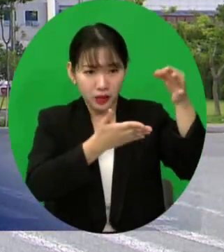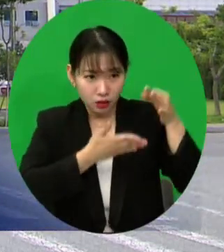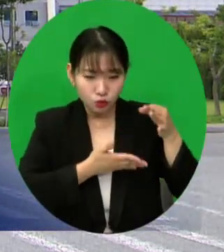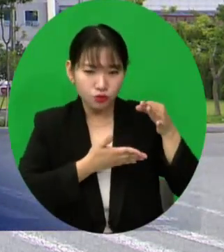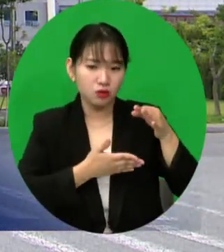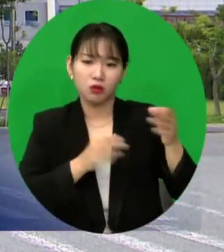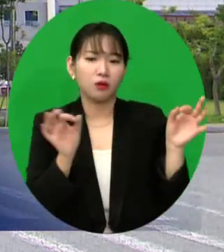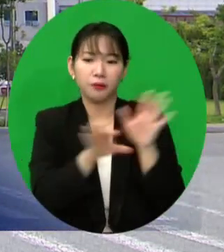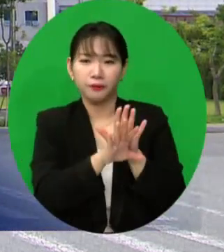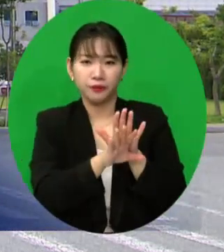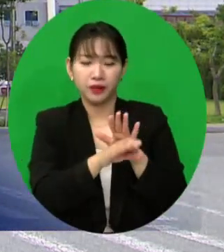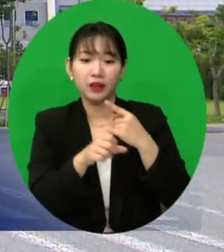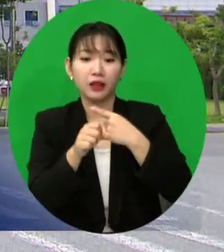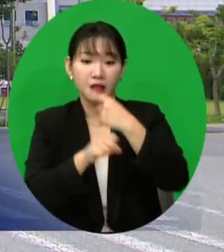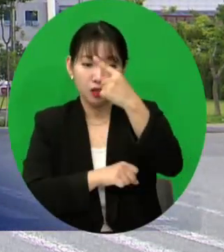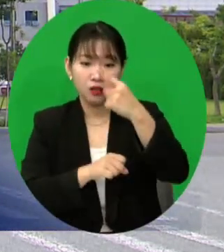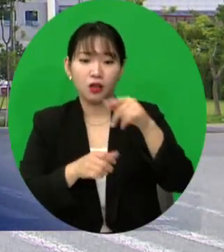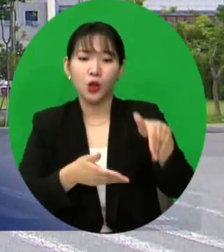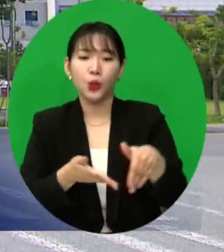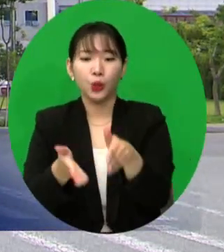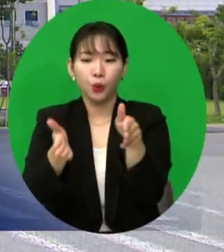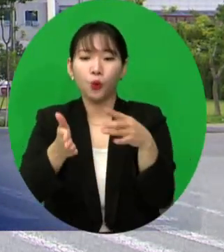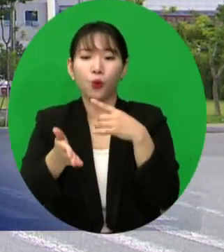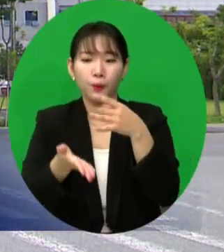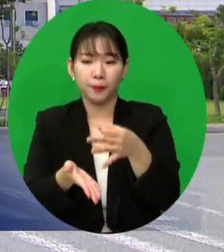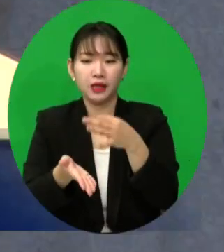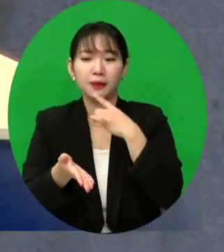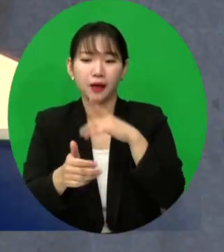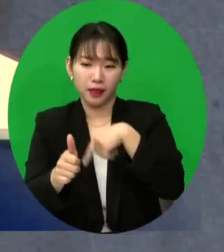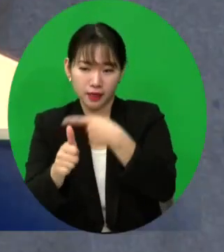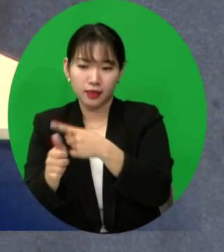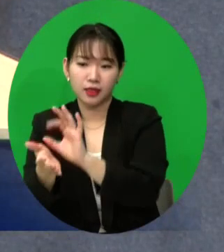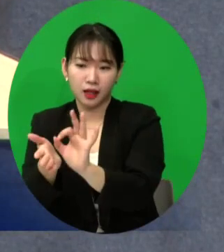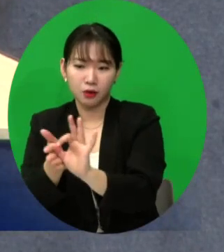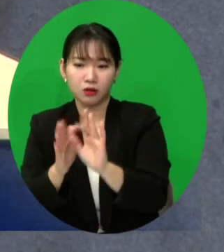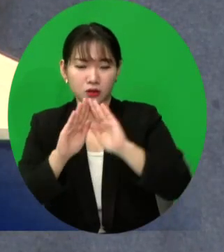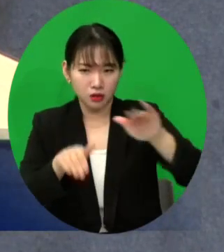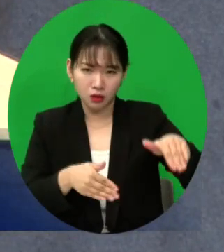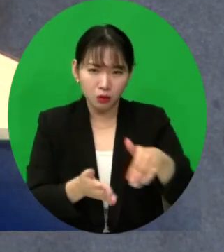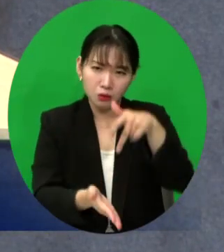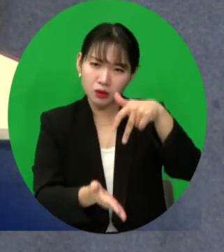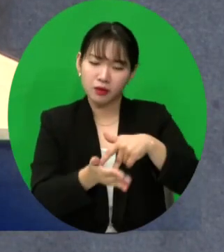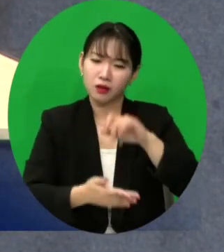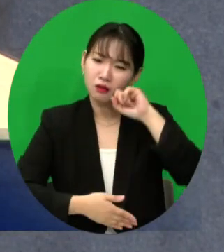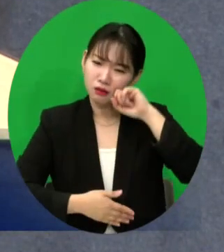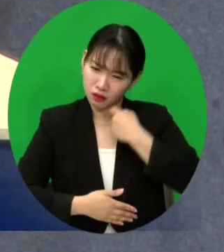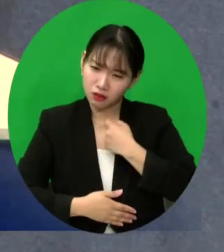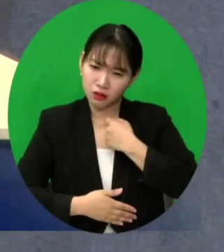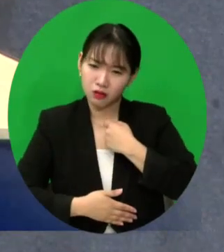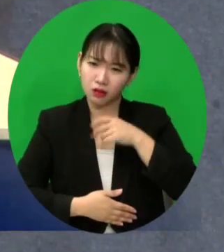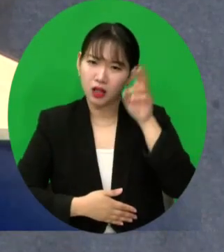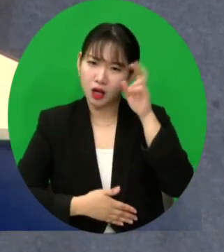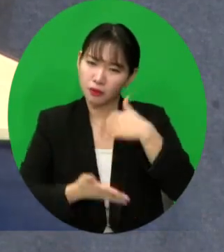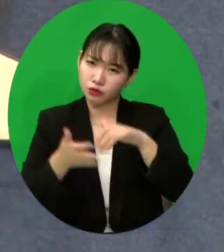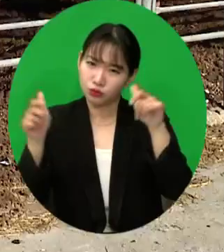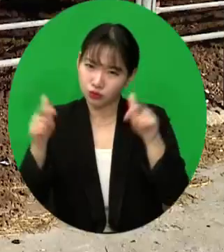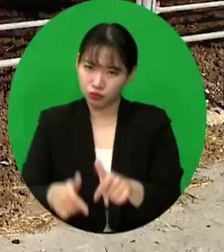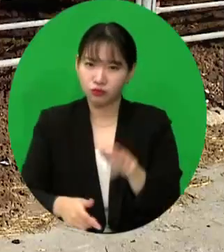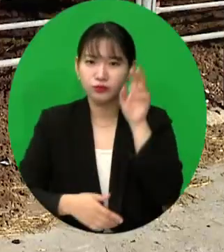없어졌어요. 24년도는 도비 사업으로만 이제 있거든요. 도어도 어려워서 아마 교수수도 줄고